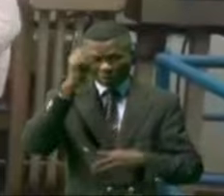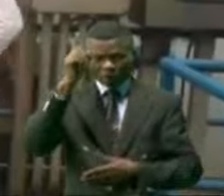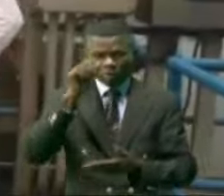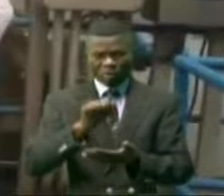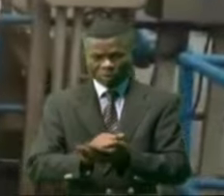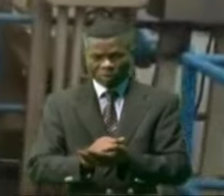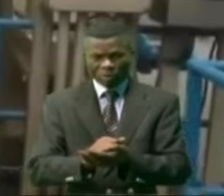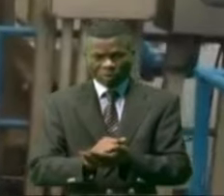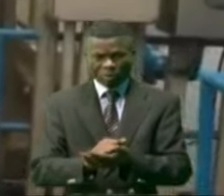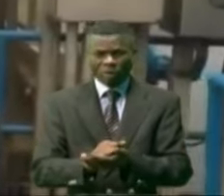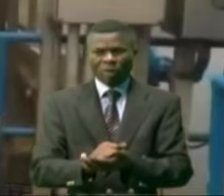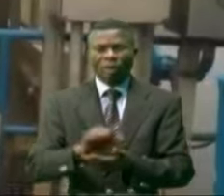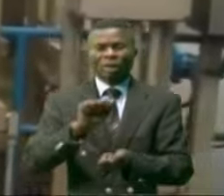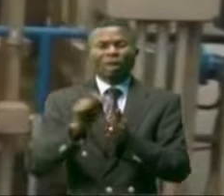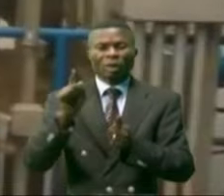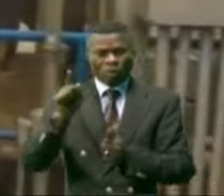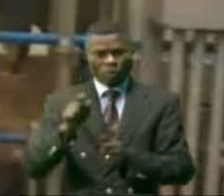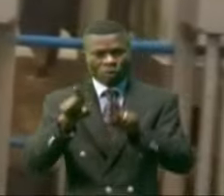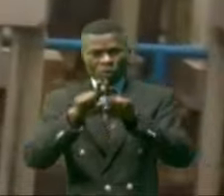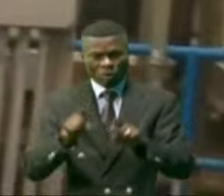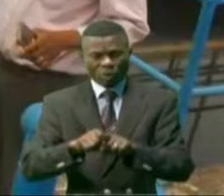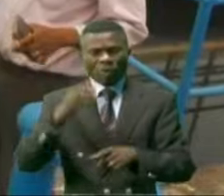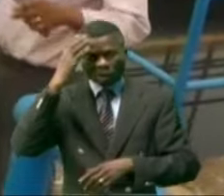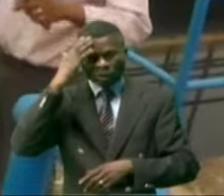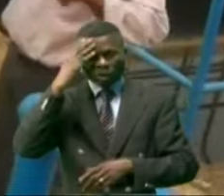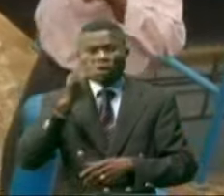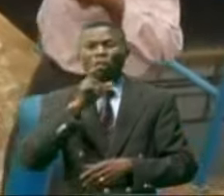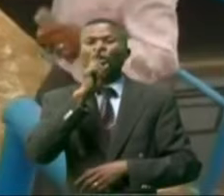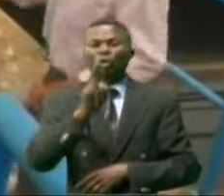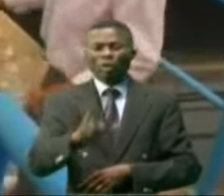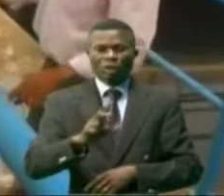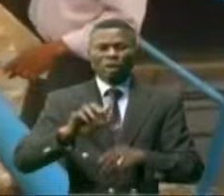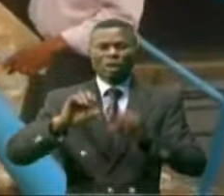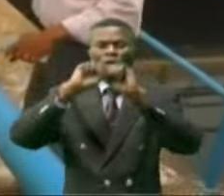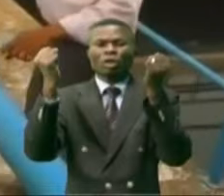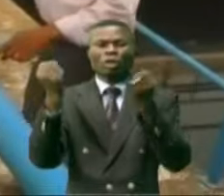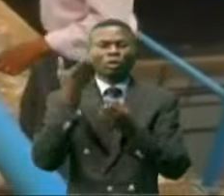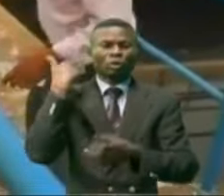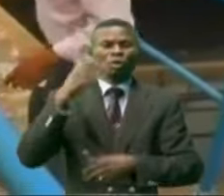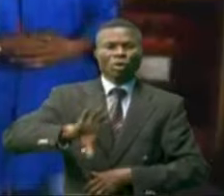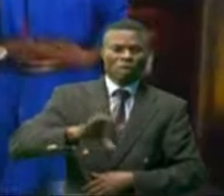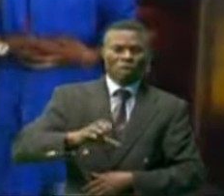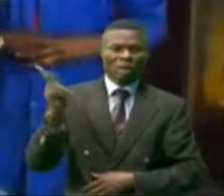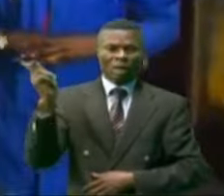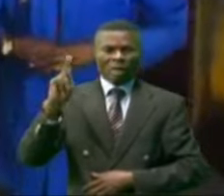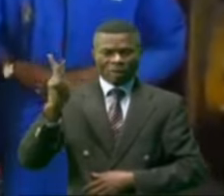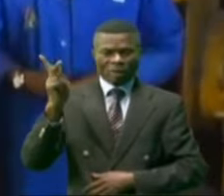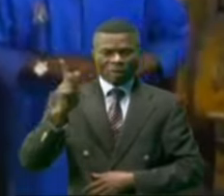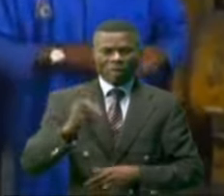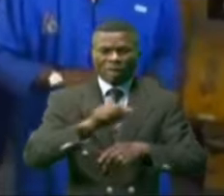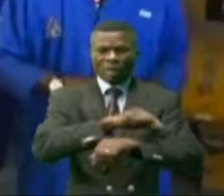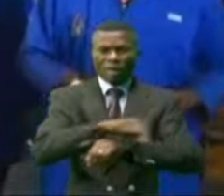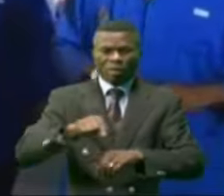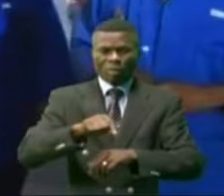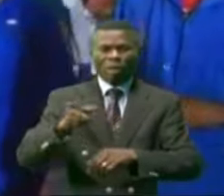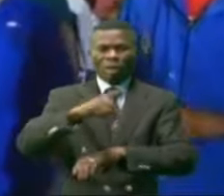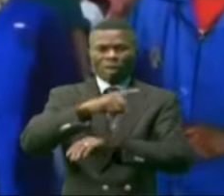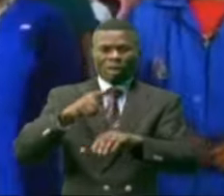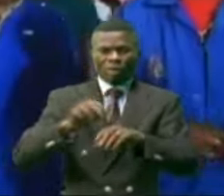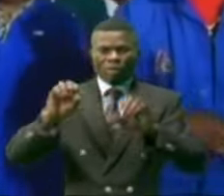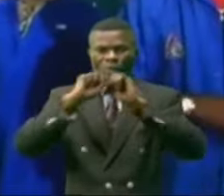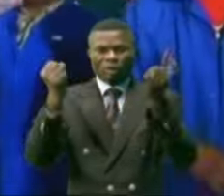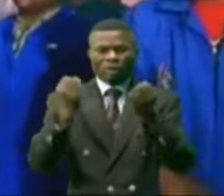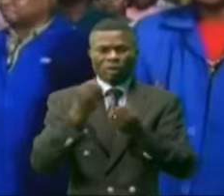parlementaires, Marcel Tshipepele a également pris connaissance des réalités de la régie des eaux Kasaï Occidental, de la direction provinciale de la Société